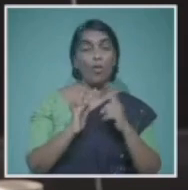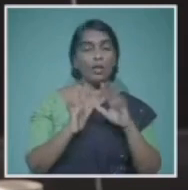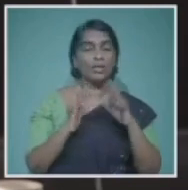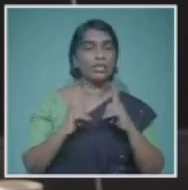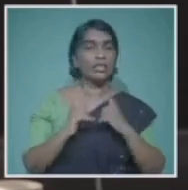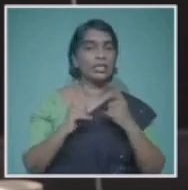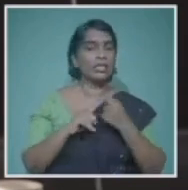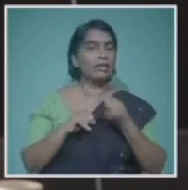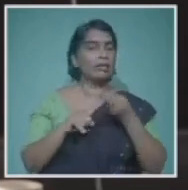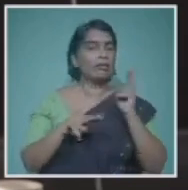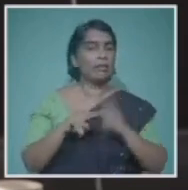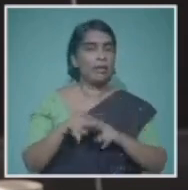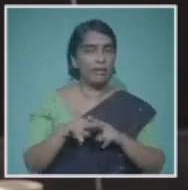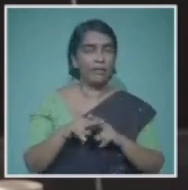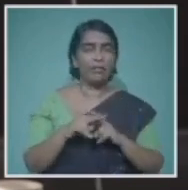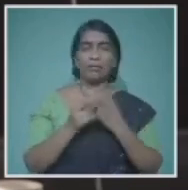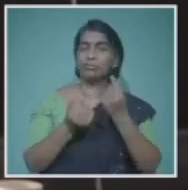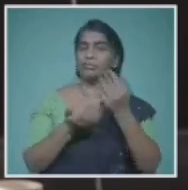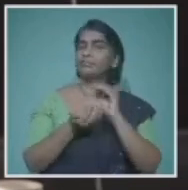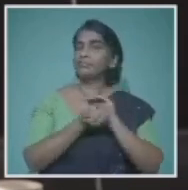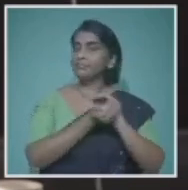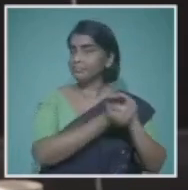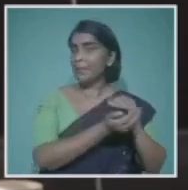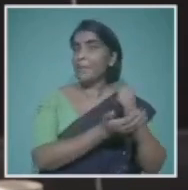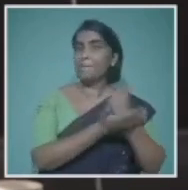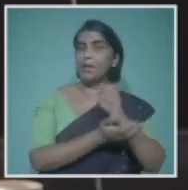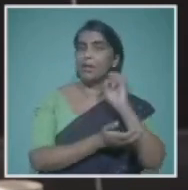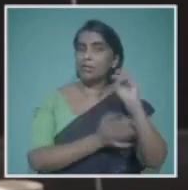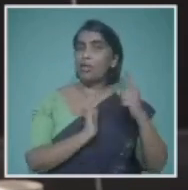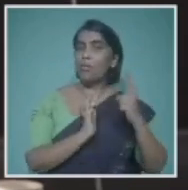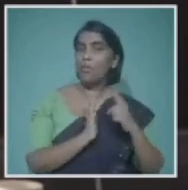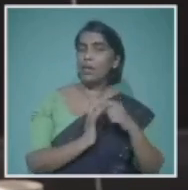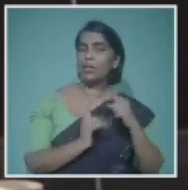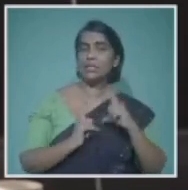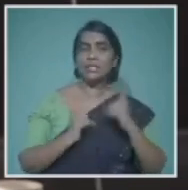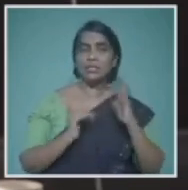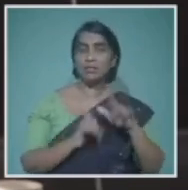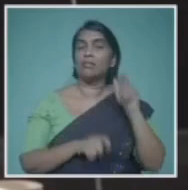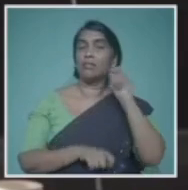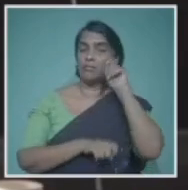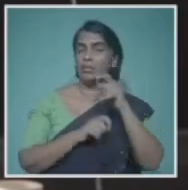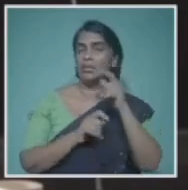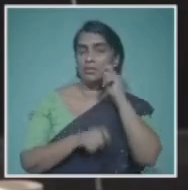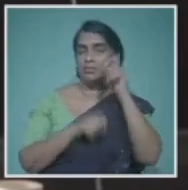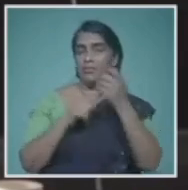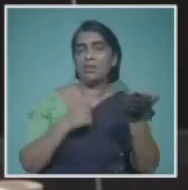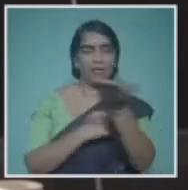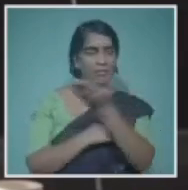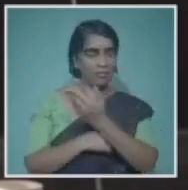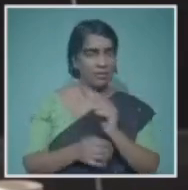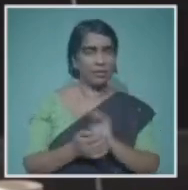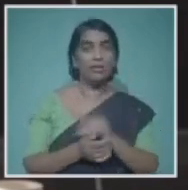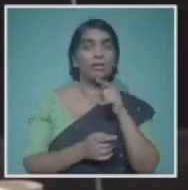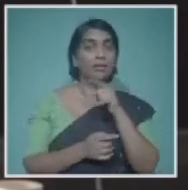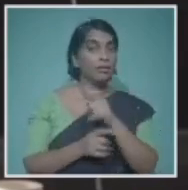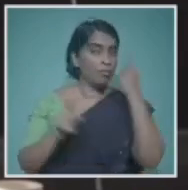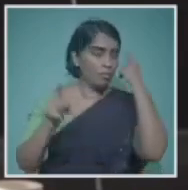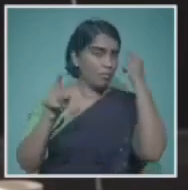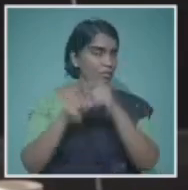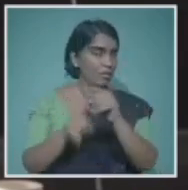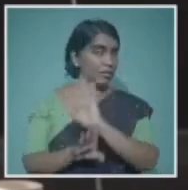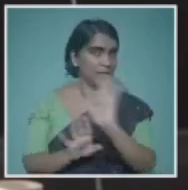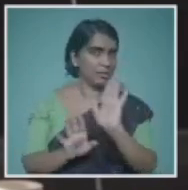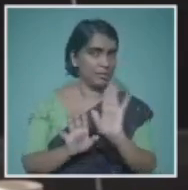වෙන EPF එකේ සම්වෙච්ච සල්ලි බැංකුවේ දාලා ඒ පොලියෙන් ජීවත් වෙන සාමාන්‍ය පුද්ගලයෝ ඉන්නවා. ඔවුන් ගැන නෙමෙයි මම මේ